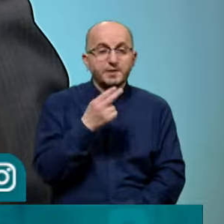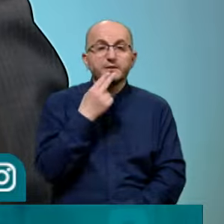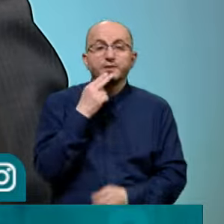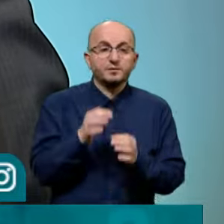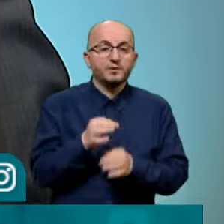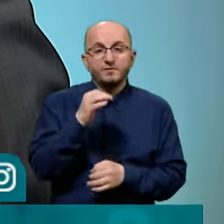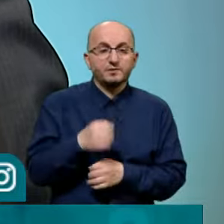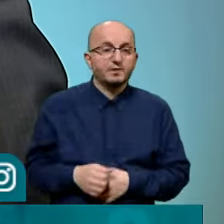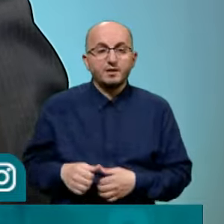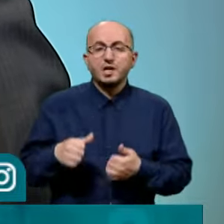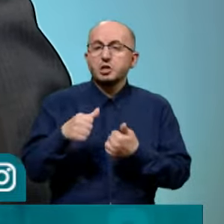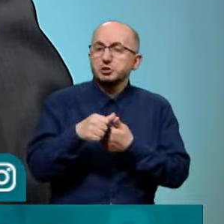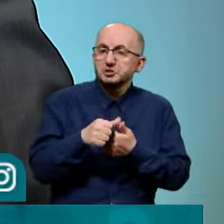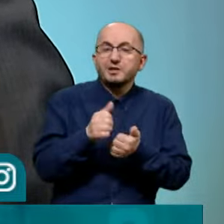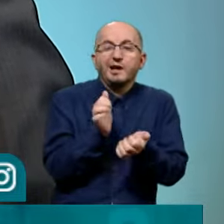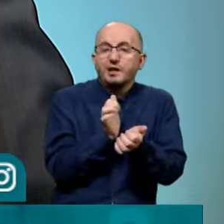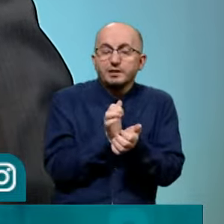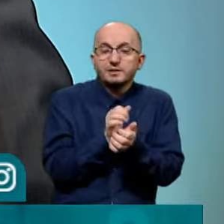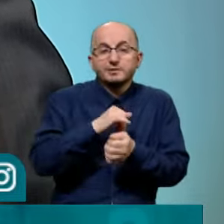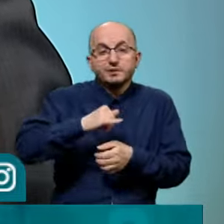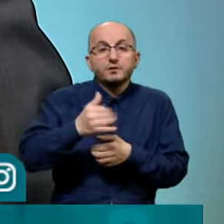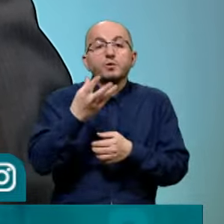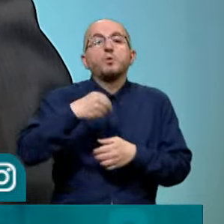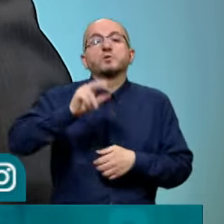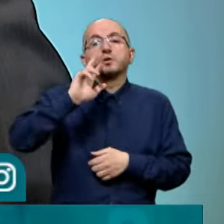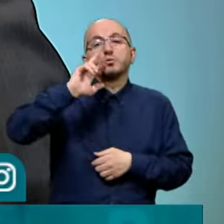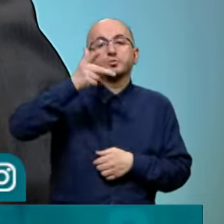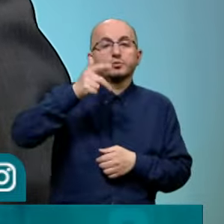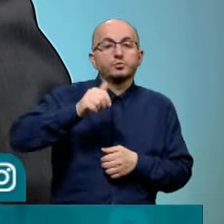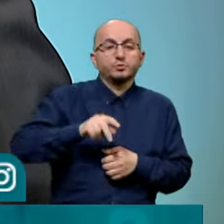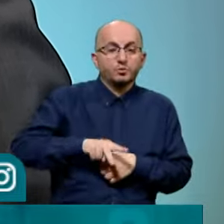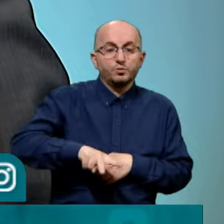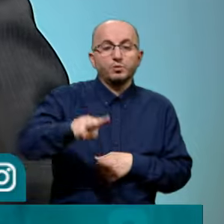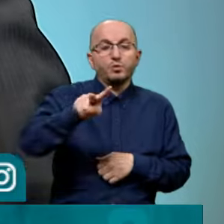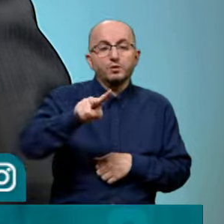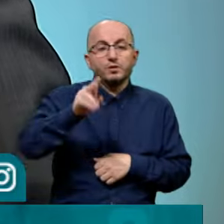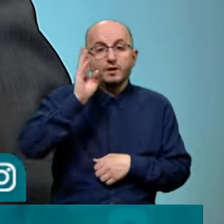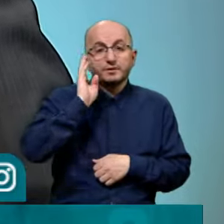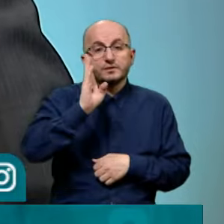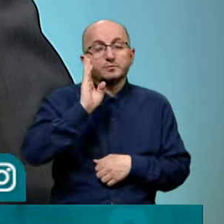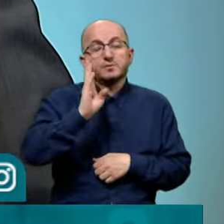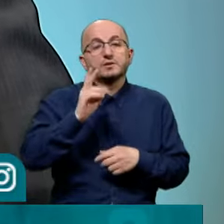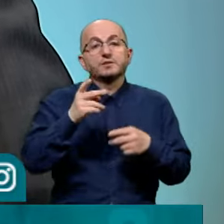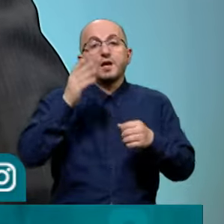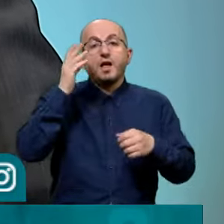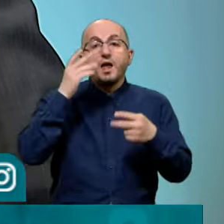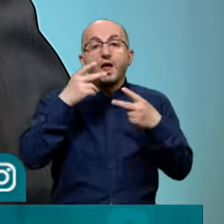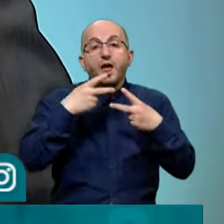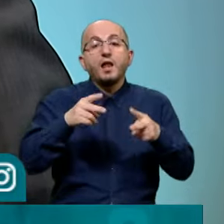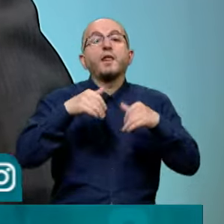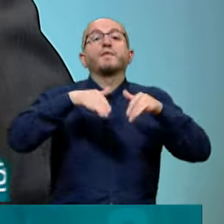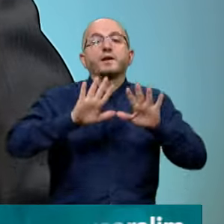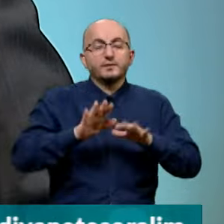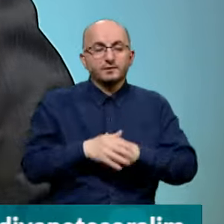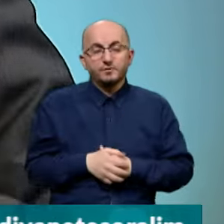hanımefendinin mahremi yanında olmadan 3 günlük yola sefere çıkması caiz, helal değildir diyor.